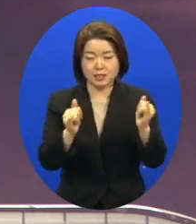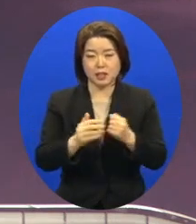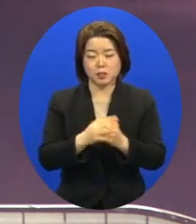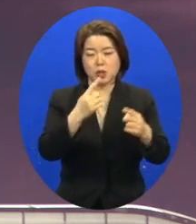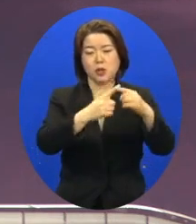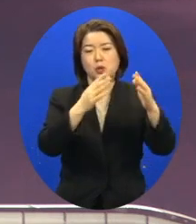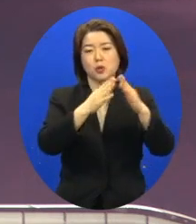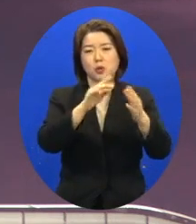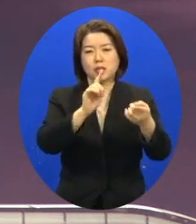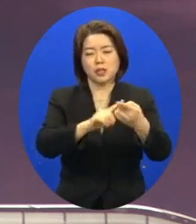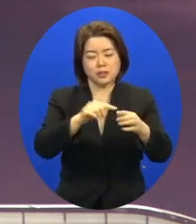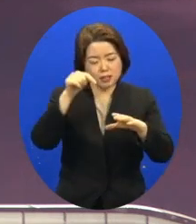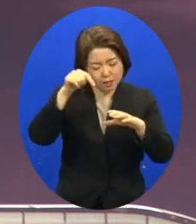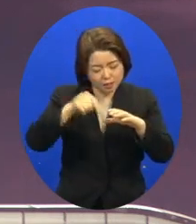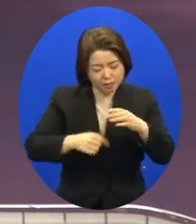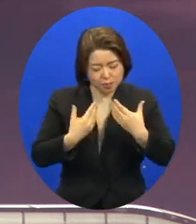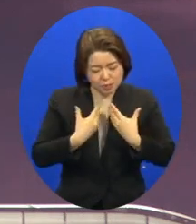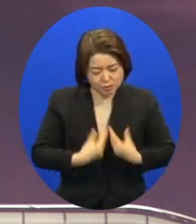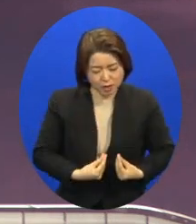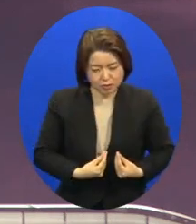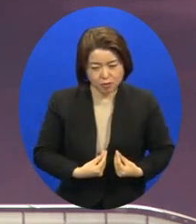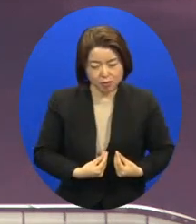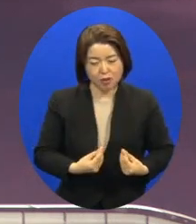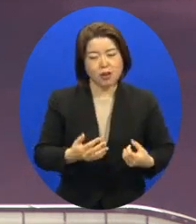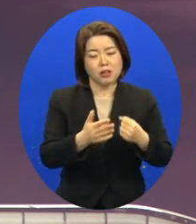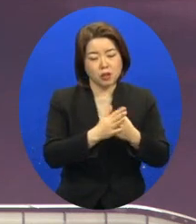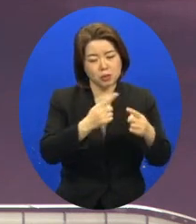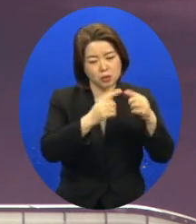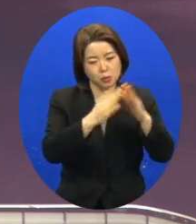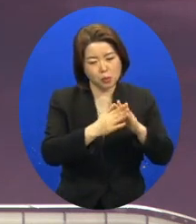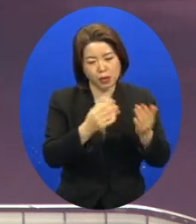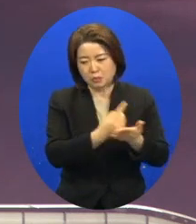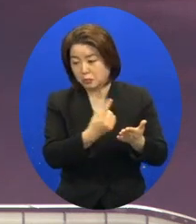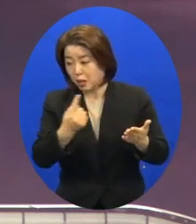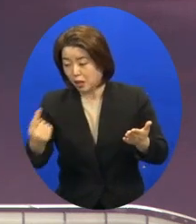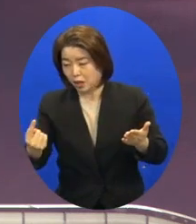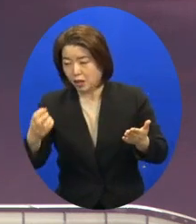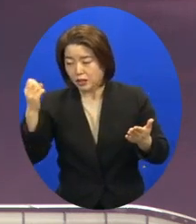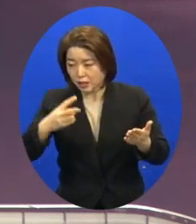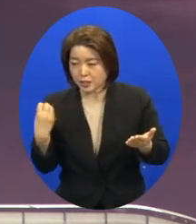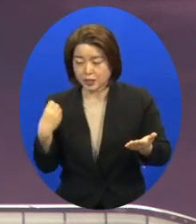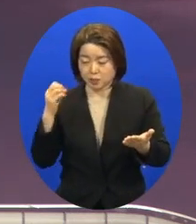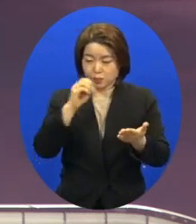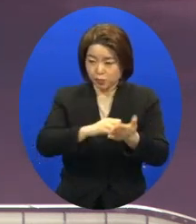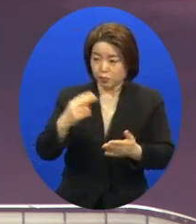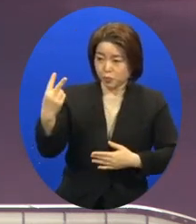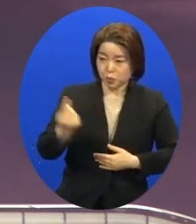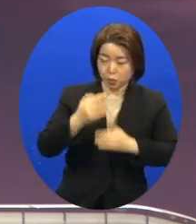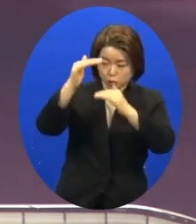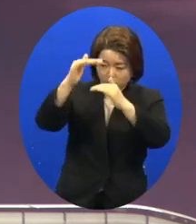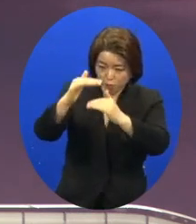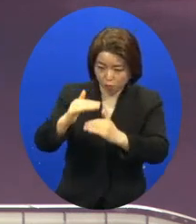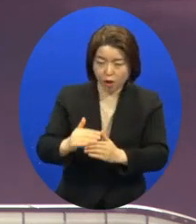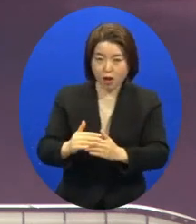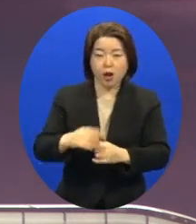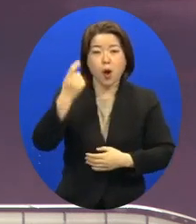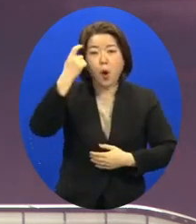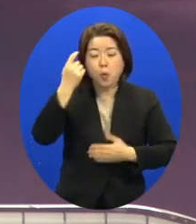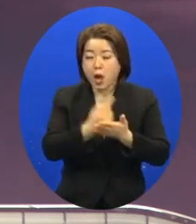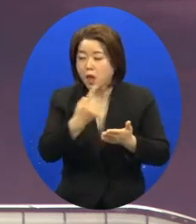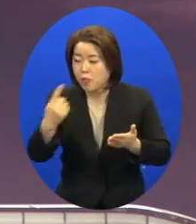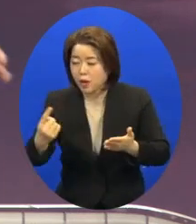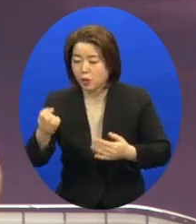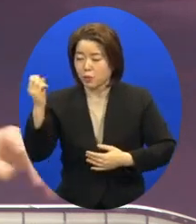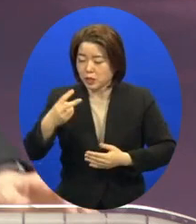좌절하고 교회를 떠났다가 다시 그가 교회로 돌아오게 된 과정을, 어째서 그가 교회를 떠났으며 다시